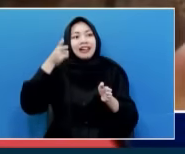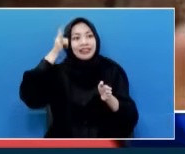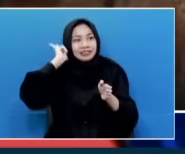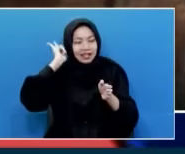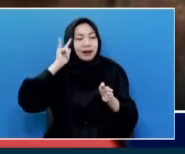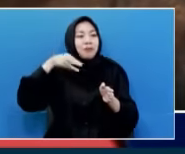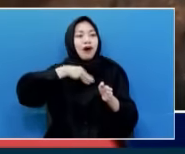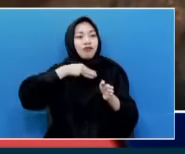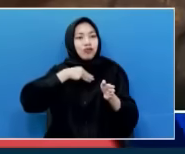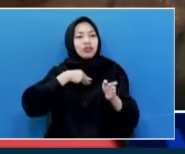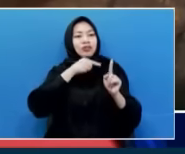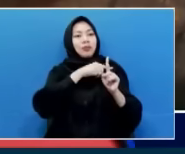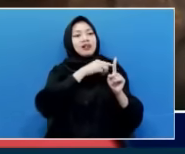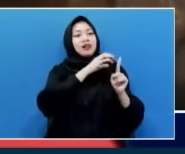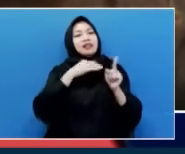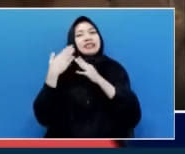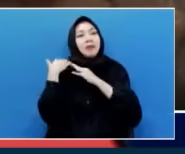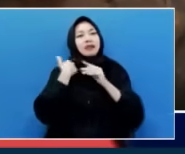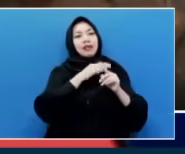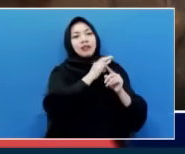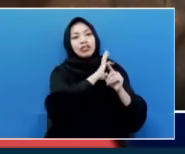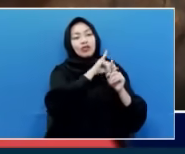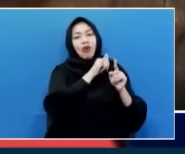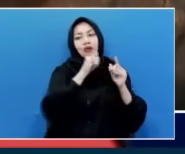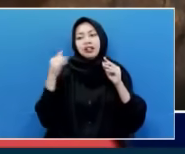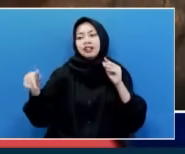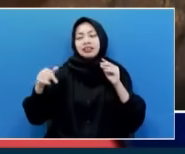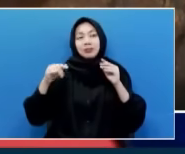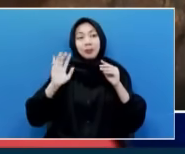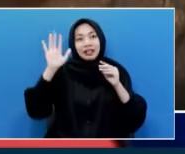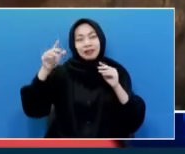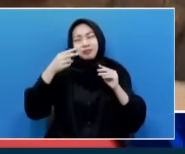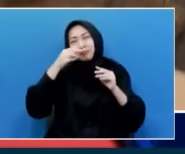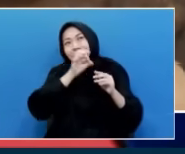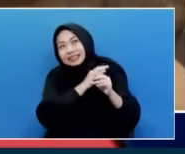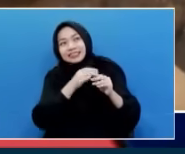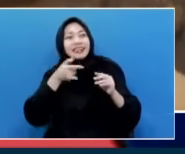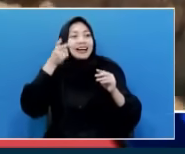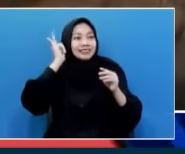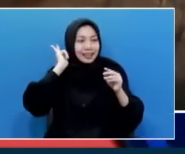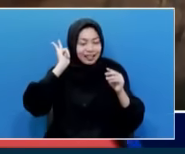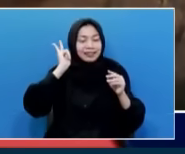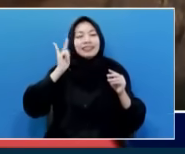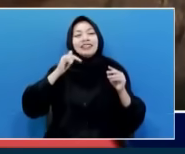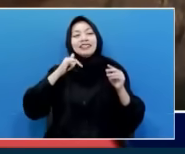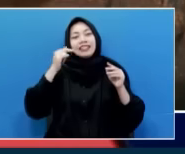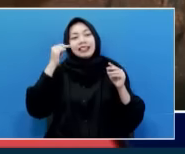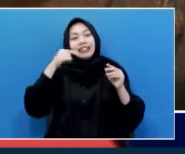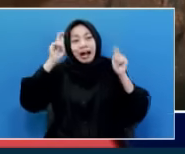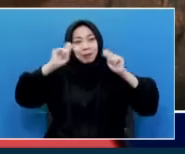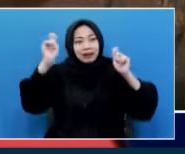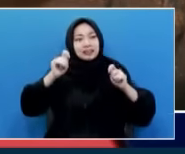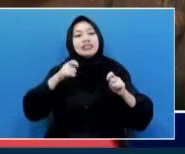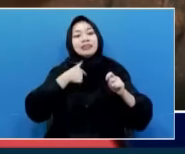sebagan gitu I keberlanjutan dengan beberapa perbaikan begitu ya betul betul ini akan jadi sangat menyulitkan dalam kampanye